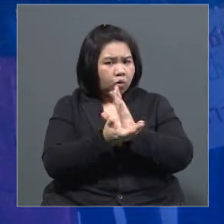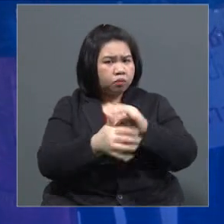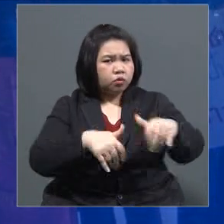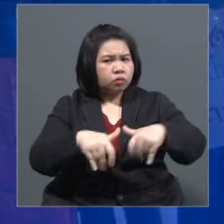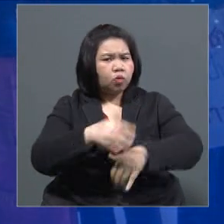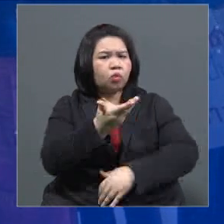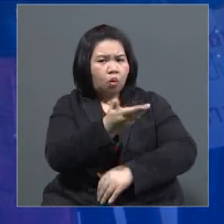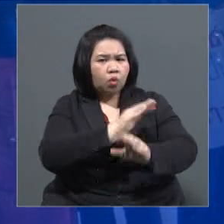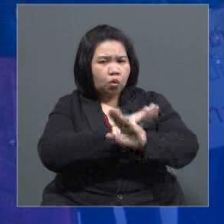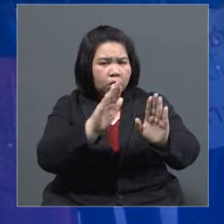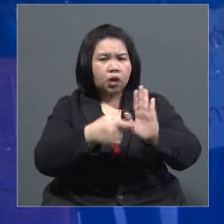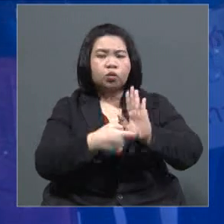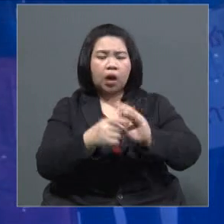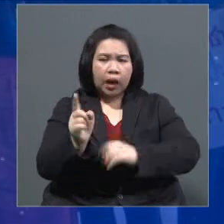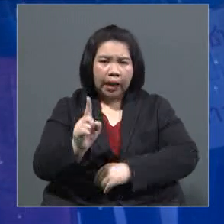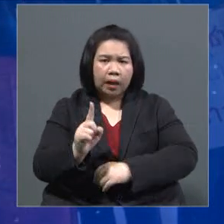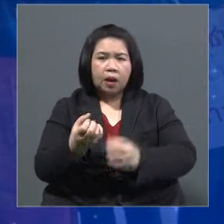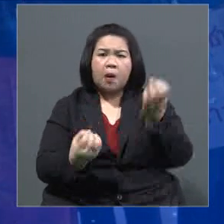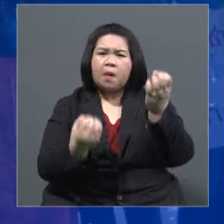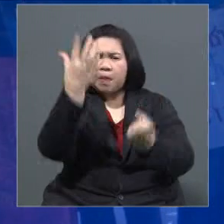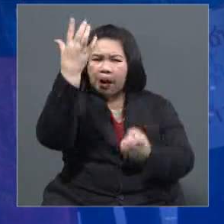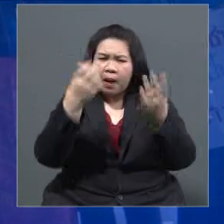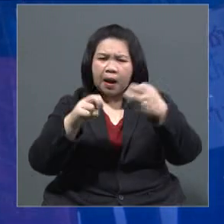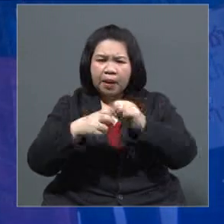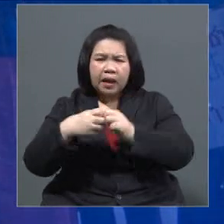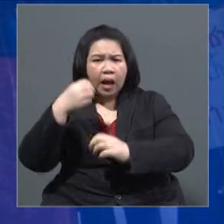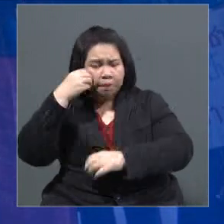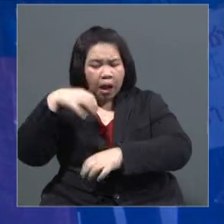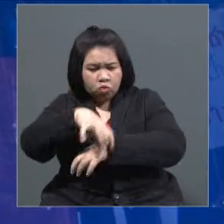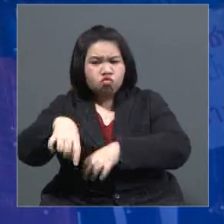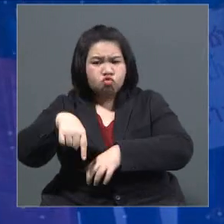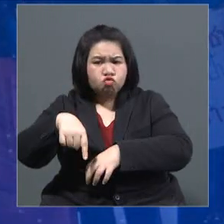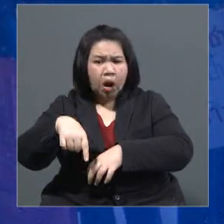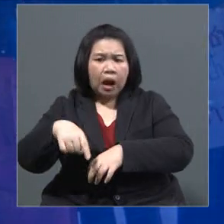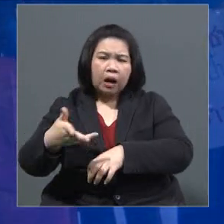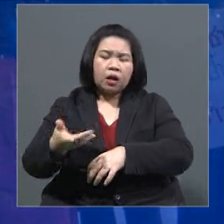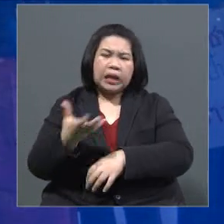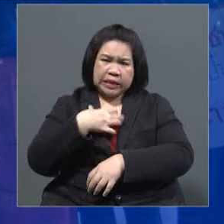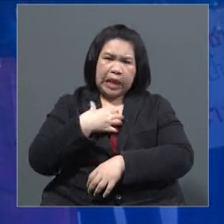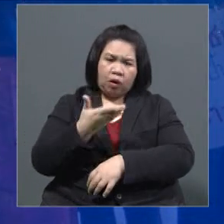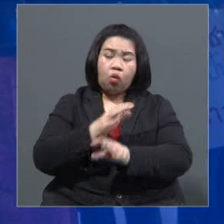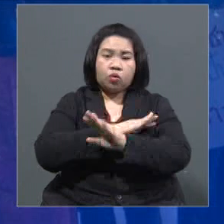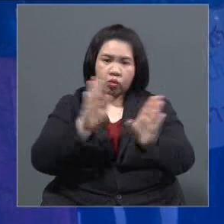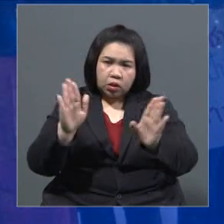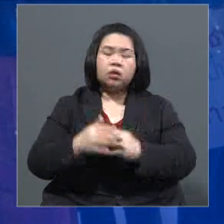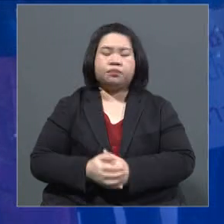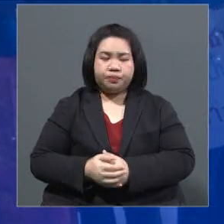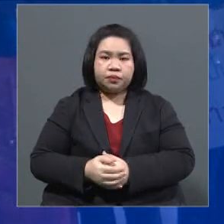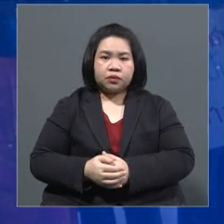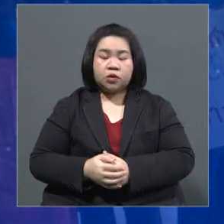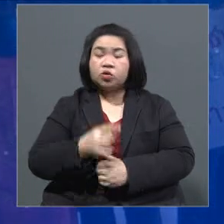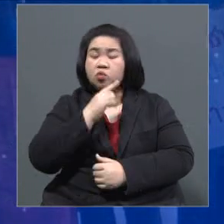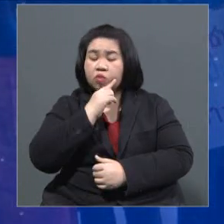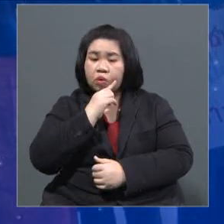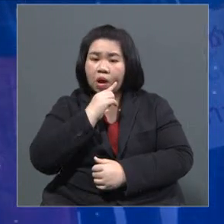ประชาชนเช่นนโยบายทวงคืนผืนป่าและแผนแม่บทแก้ปัญหาการทำลายทรัพพยากรป่าไม้การบุกรุกที่ดินของรัฐ